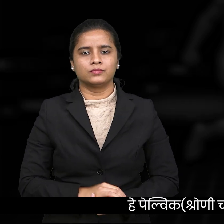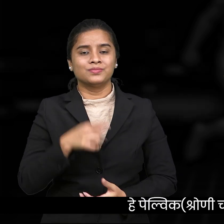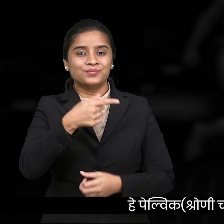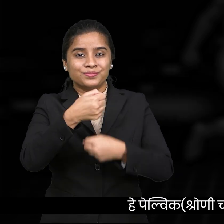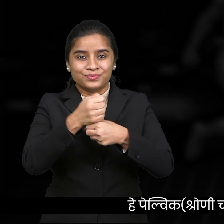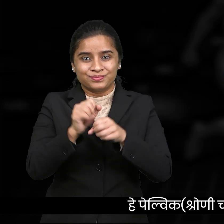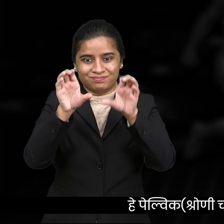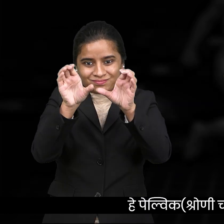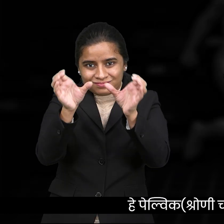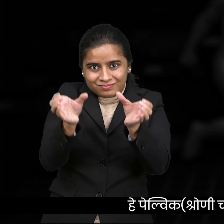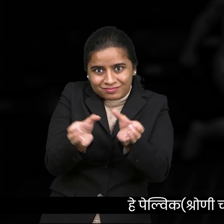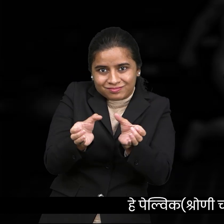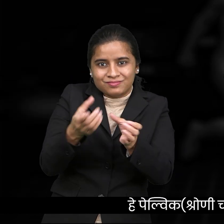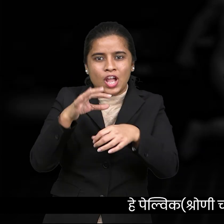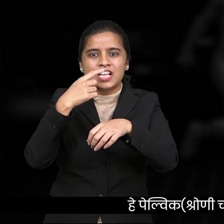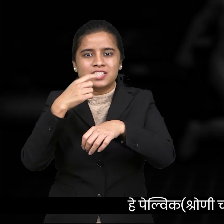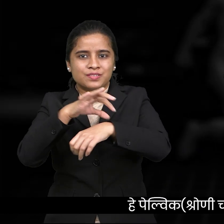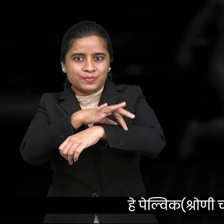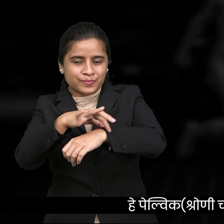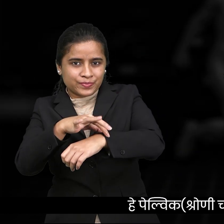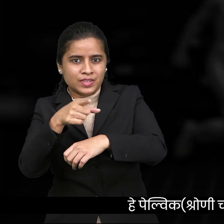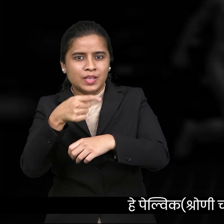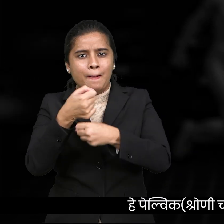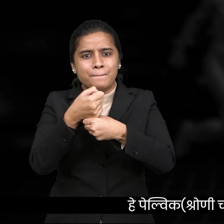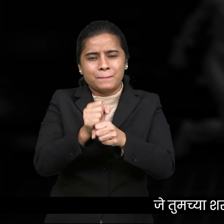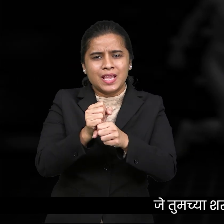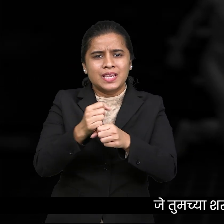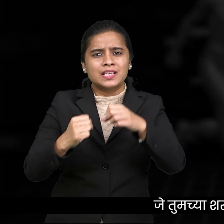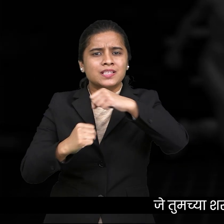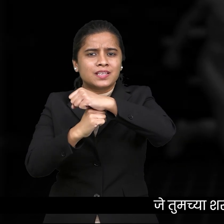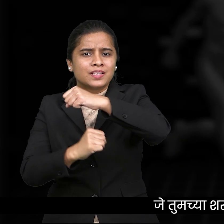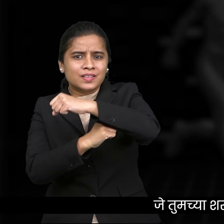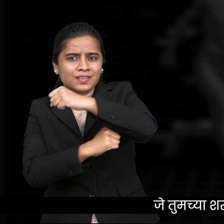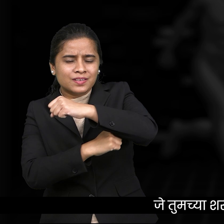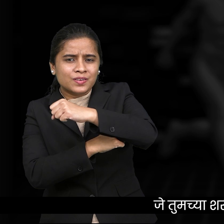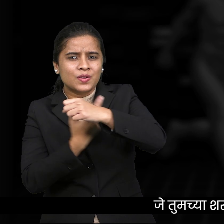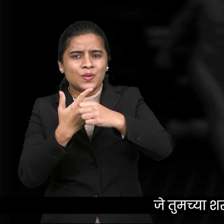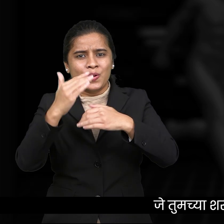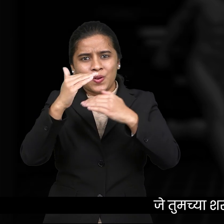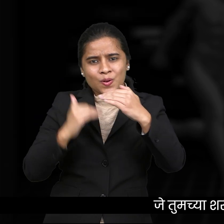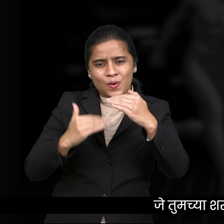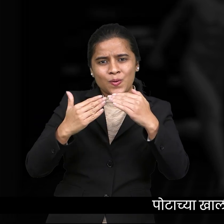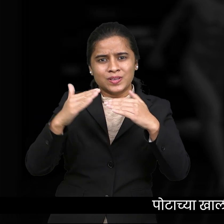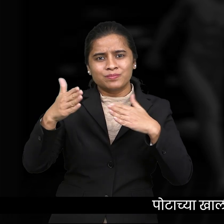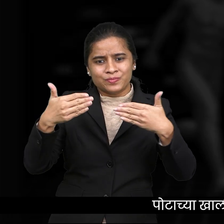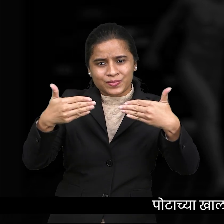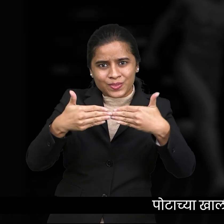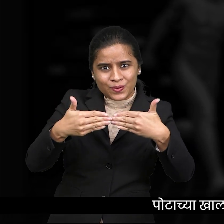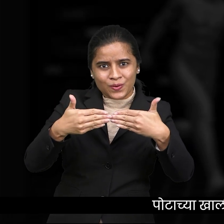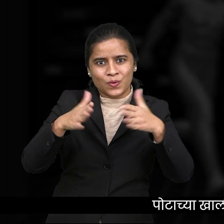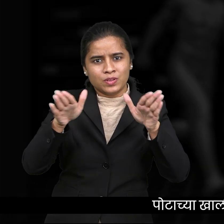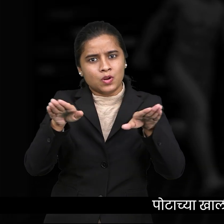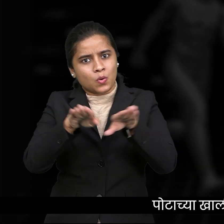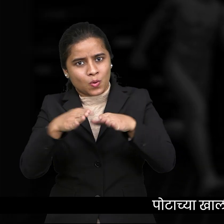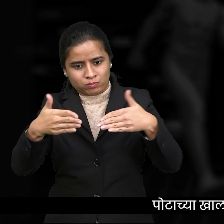हे पेल्विक म्हणजेच श्रोणीच्या हाडांपासून बनलेले असते, जे तुमच्या शरीराच्या खालच्या भागाला पोटाच्या